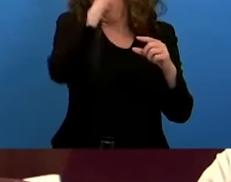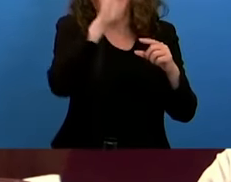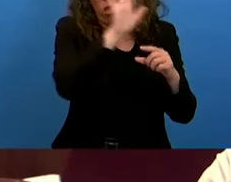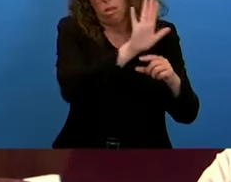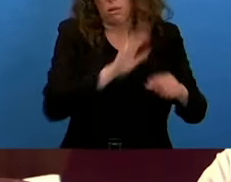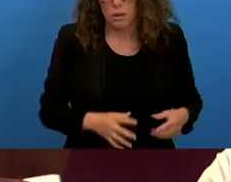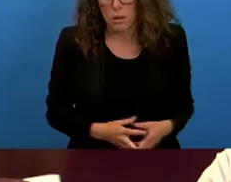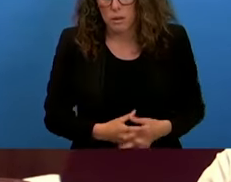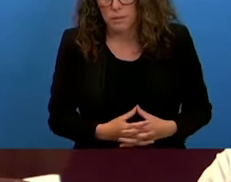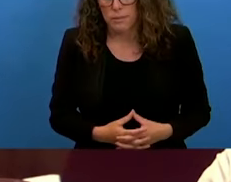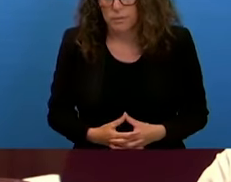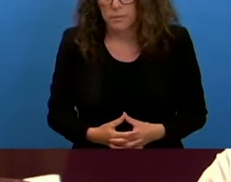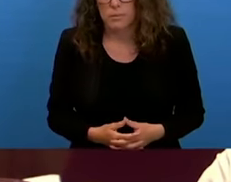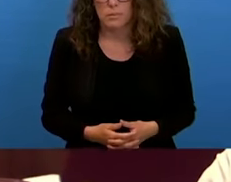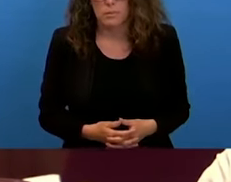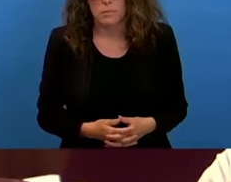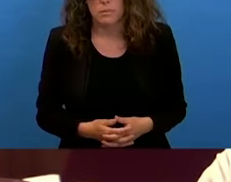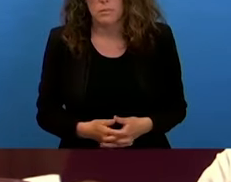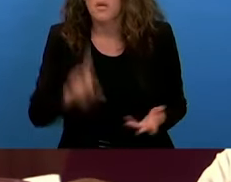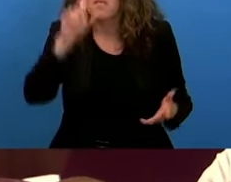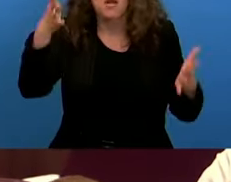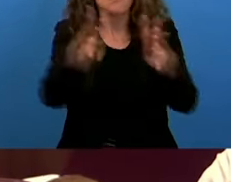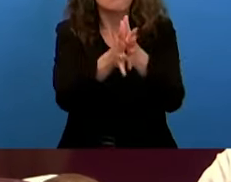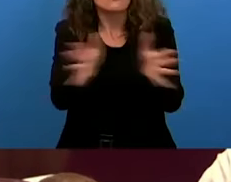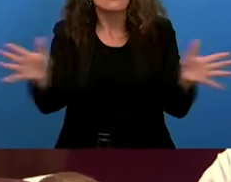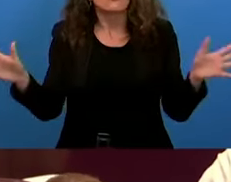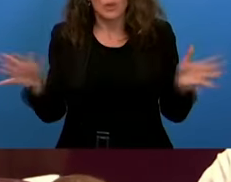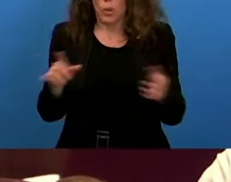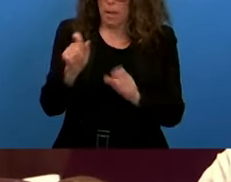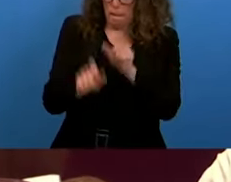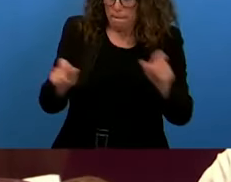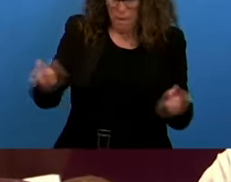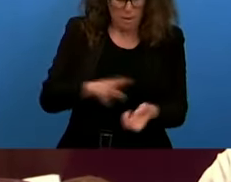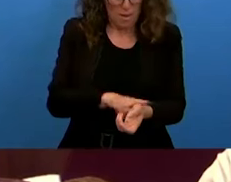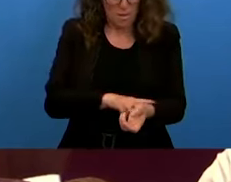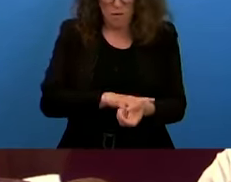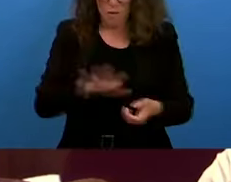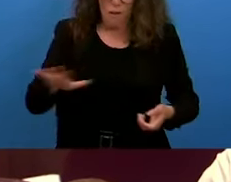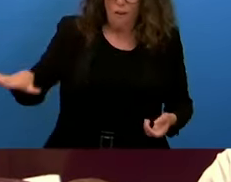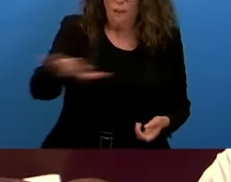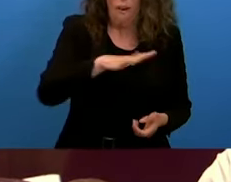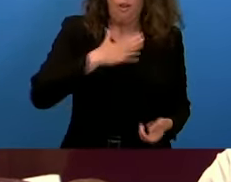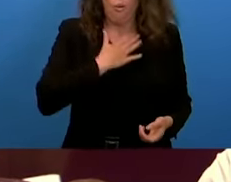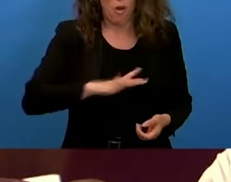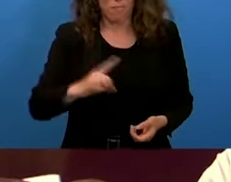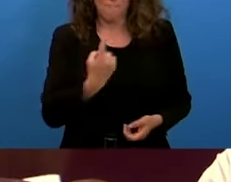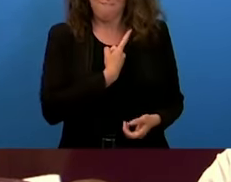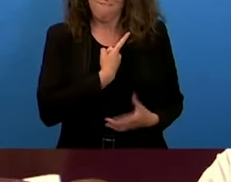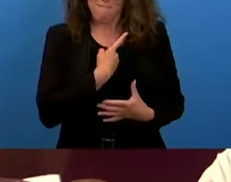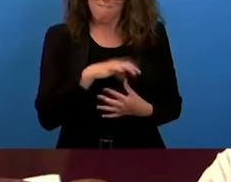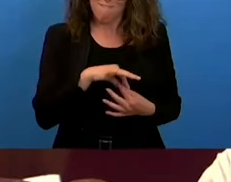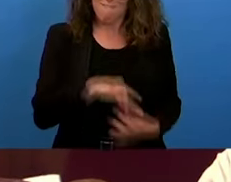коренных народов, их генетическими ресурсами и правом на самоопределение. В качестве примера можно привести статью 26